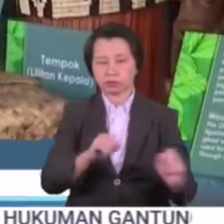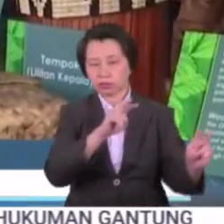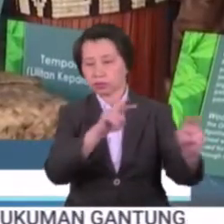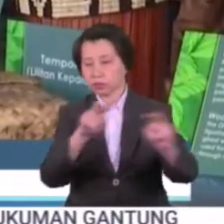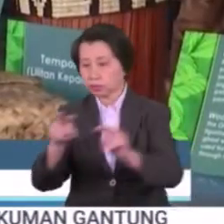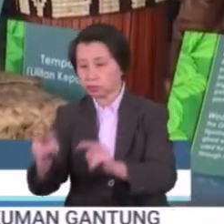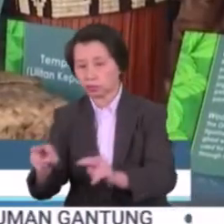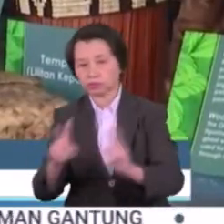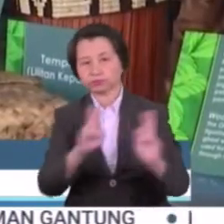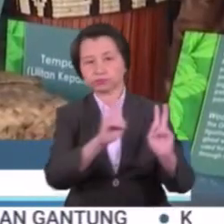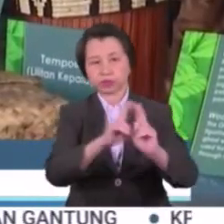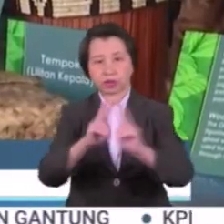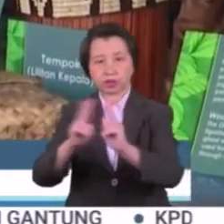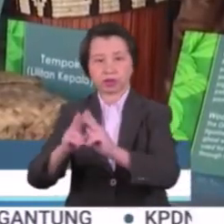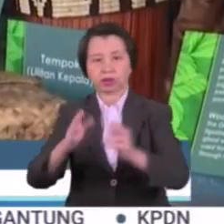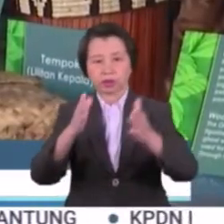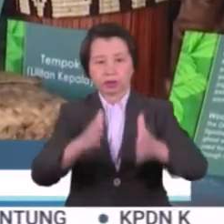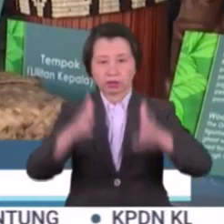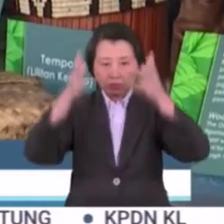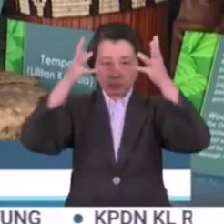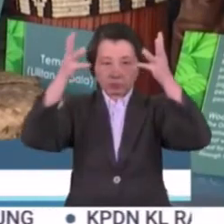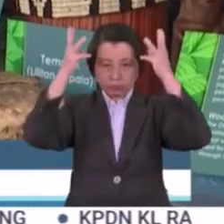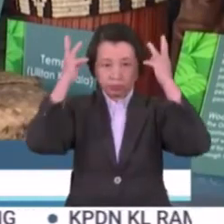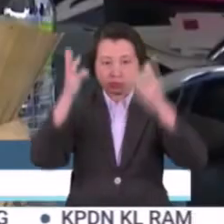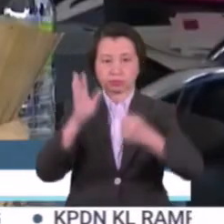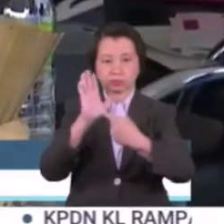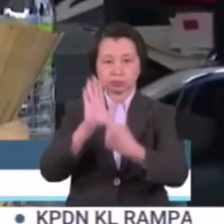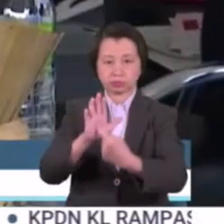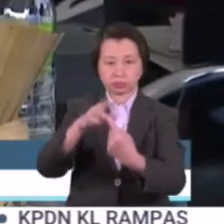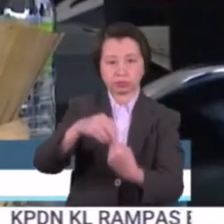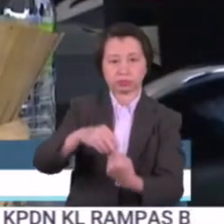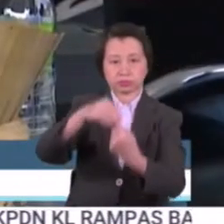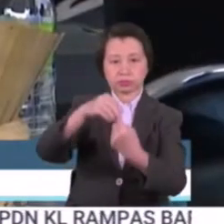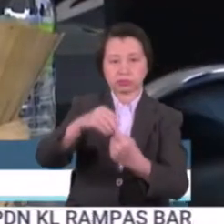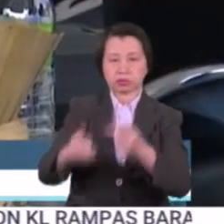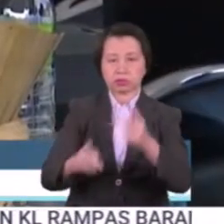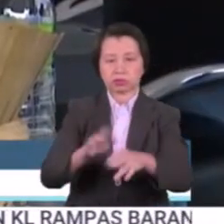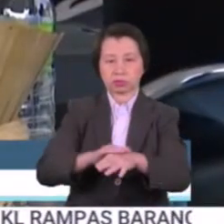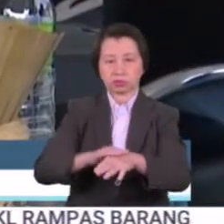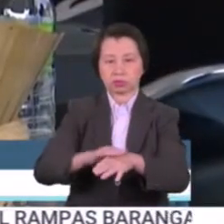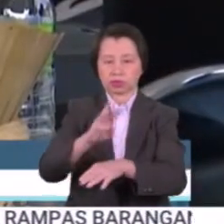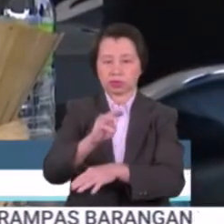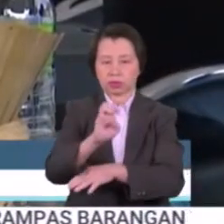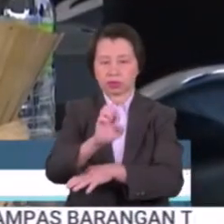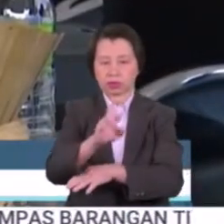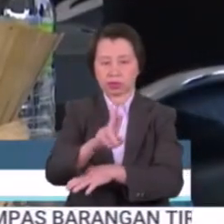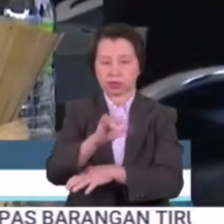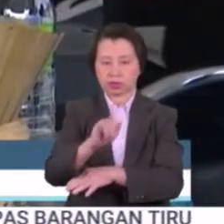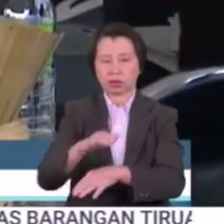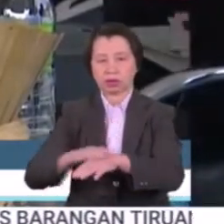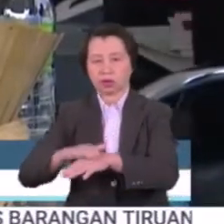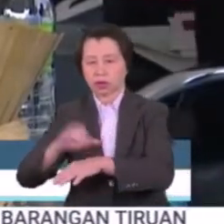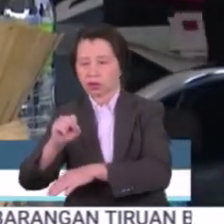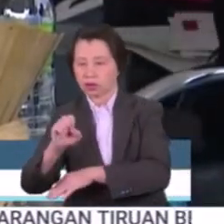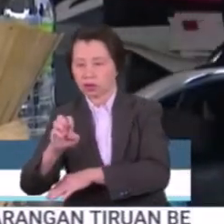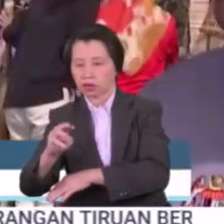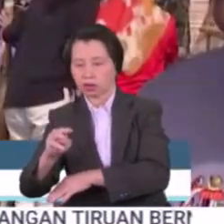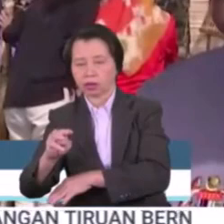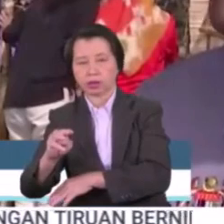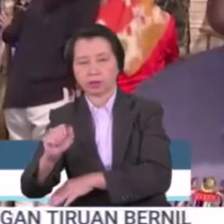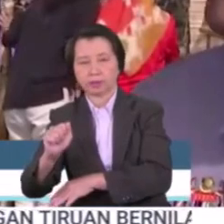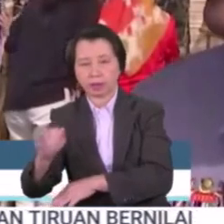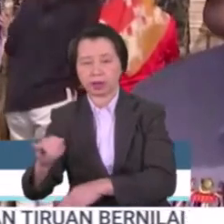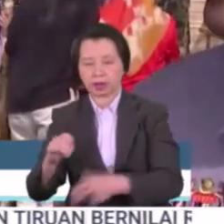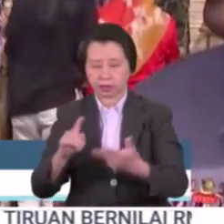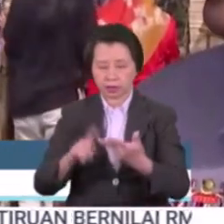lihat apa di perkampungan orang asli yang kita tunjukkan ke Unit ikan suku kaum mahameri kuku kaum Semai dan juga temuan